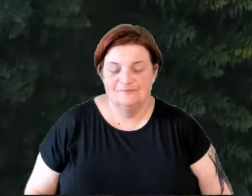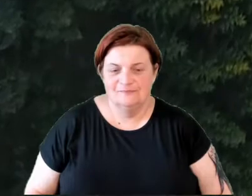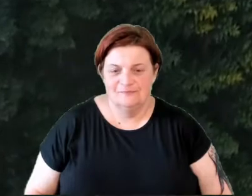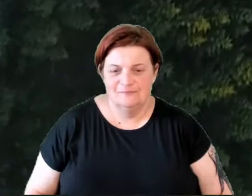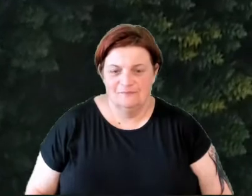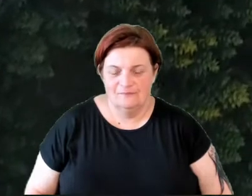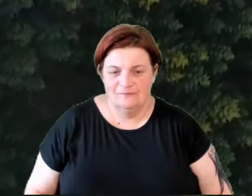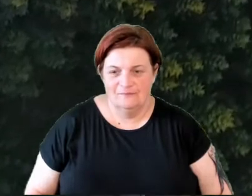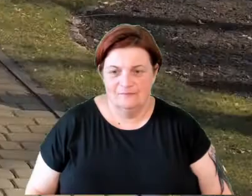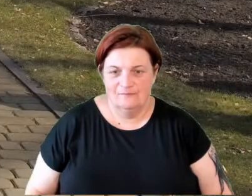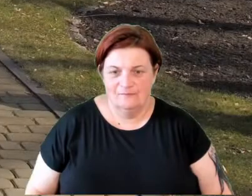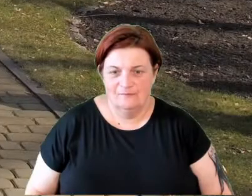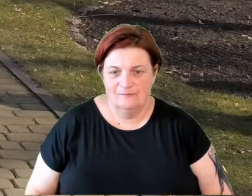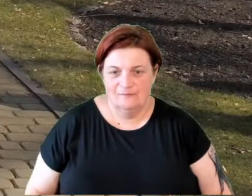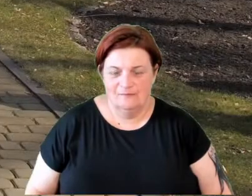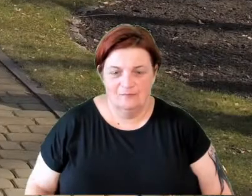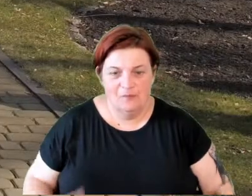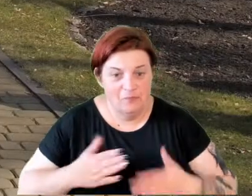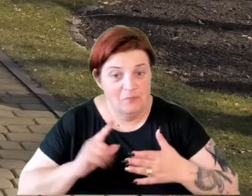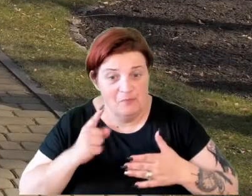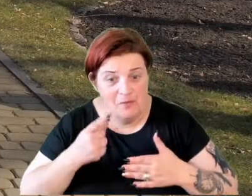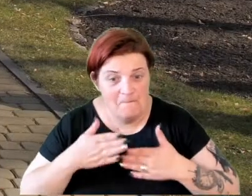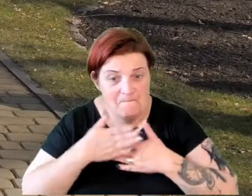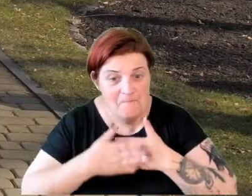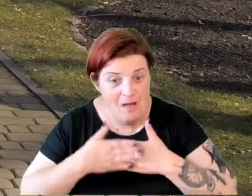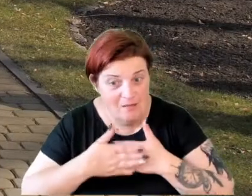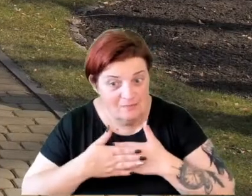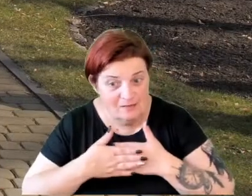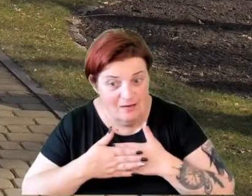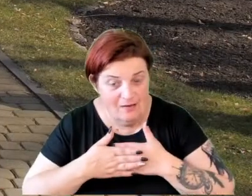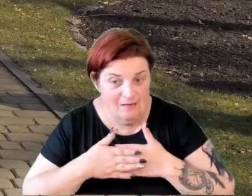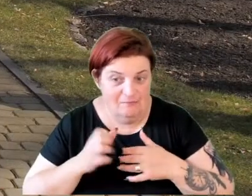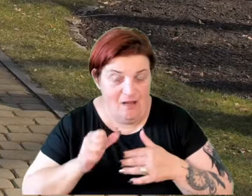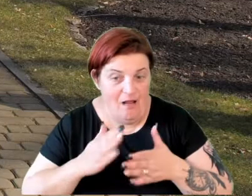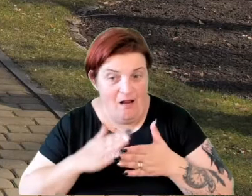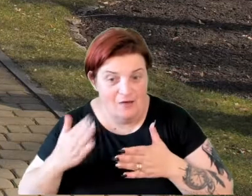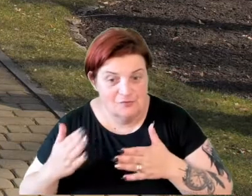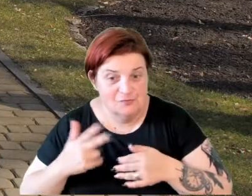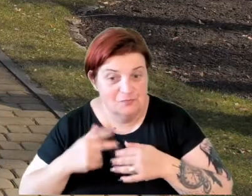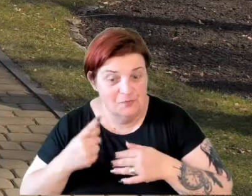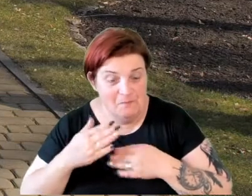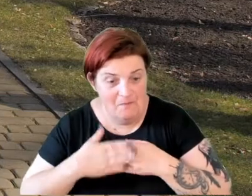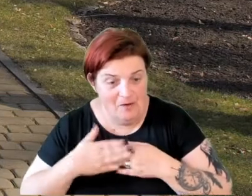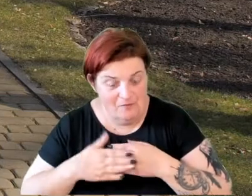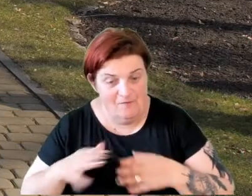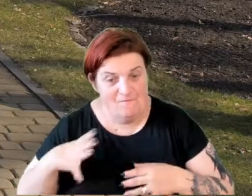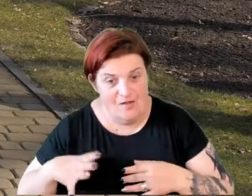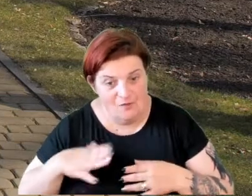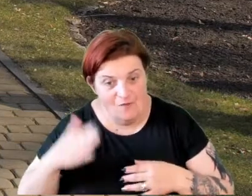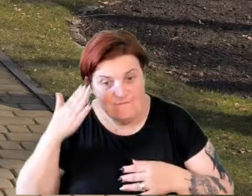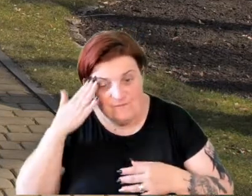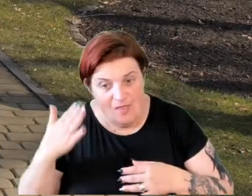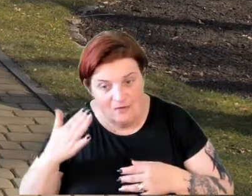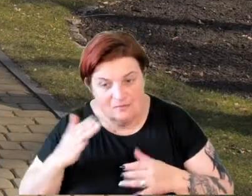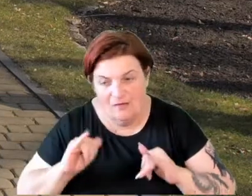Wiosna meteorologiczna rozpoczęła się już 1 marca, a początek kalendarzowej przypada na 21 marca. Warto jednak wiedzieć, jakie są